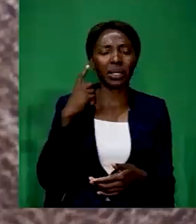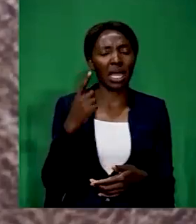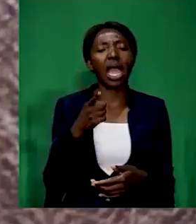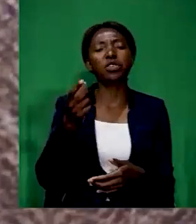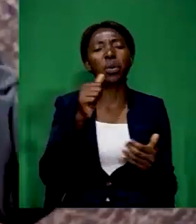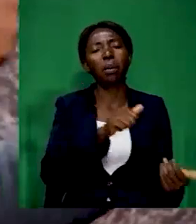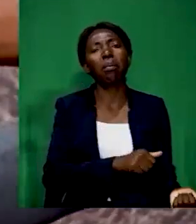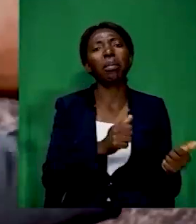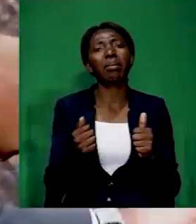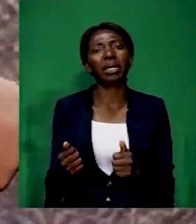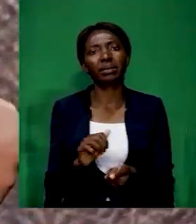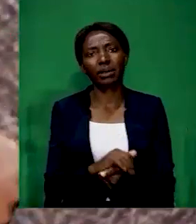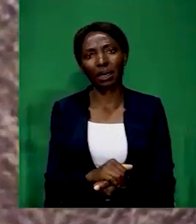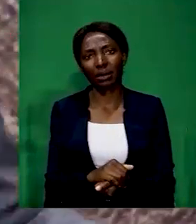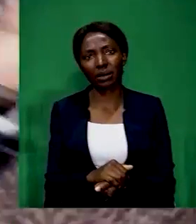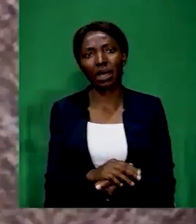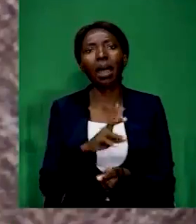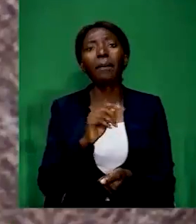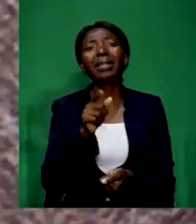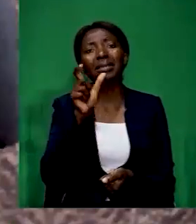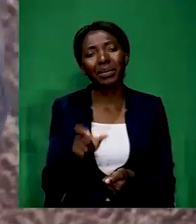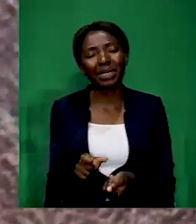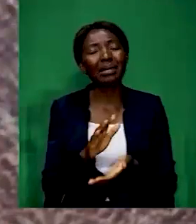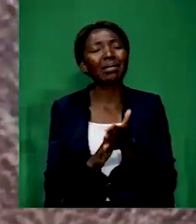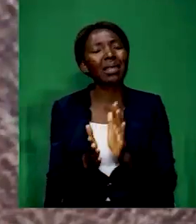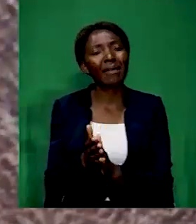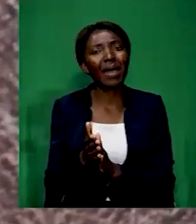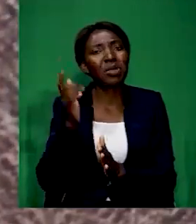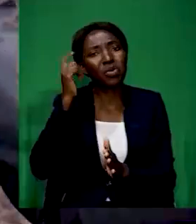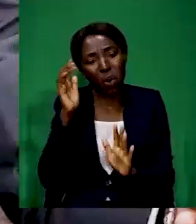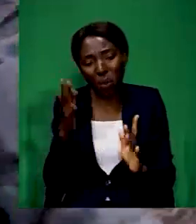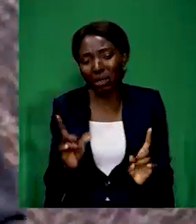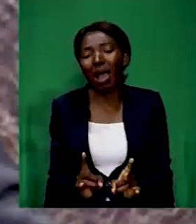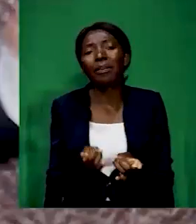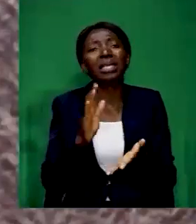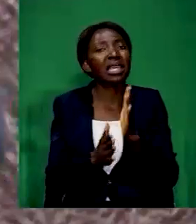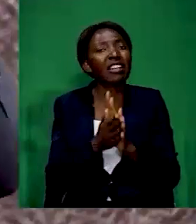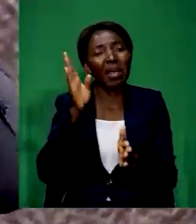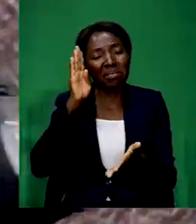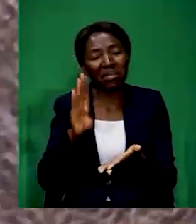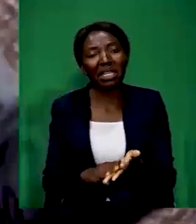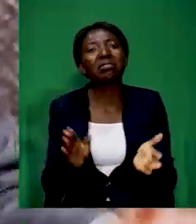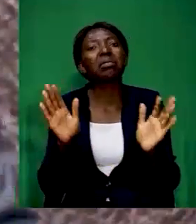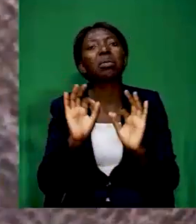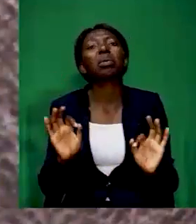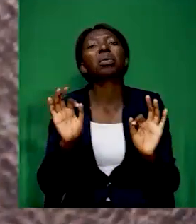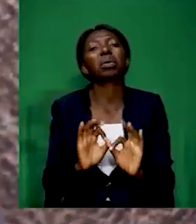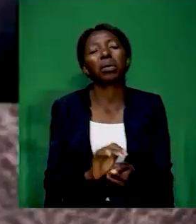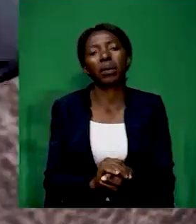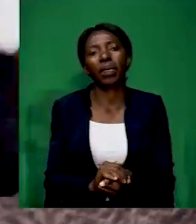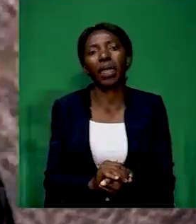zvekuudzwa kuti wakabhabhatidzwa but munhu iyeye haana chaanoziva akatenda here no one